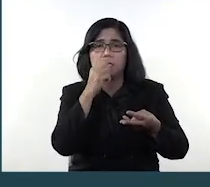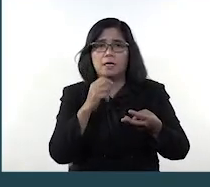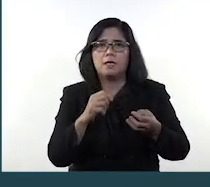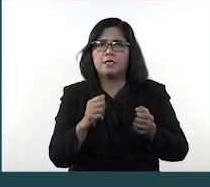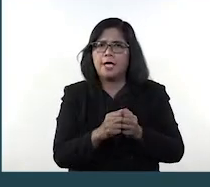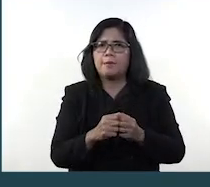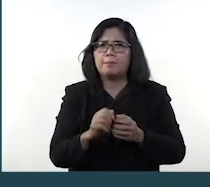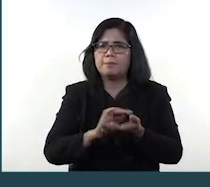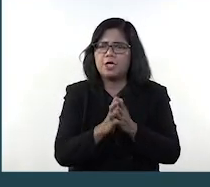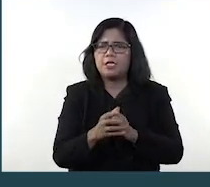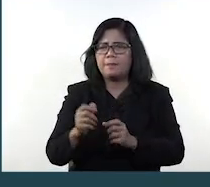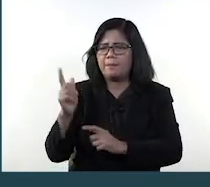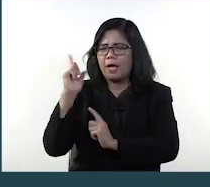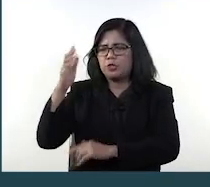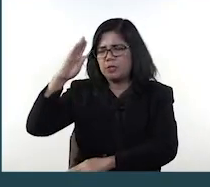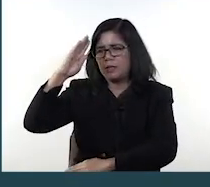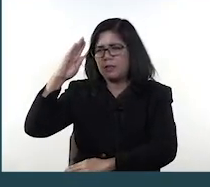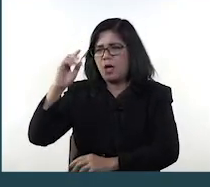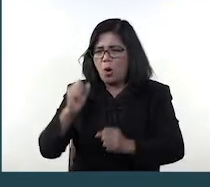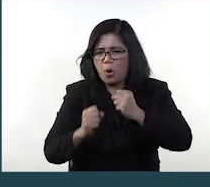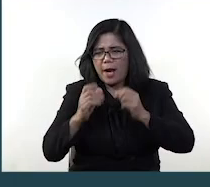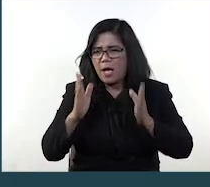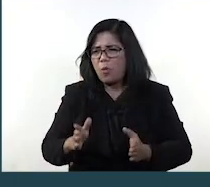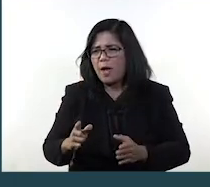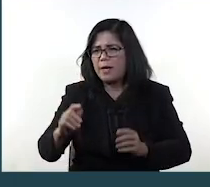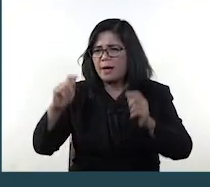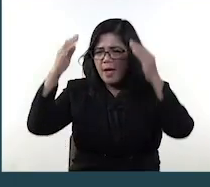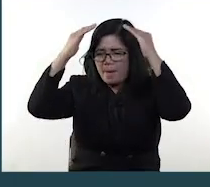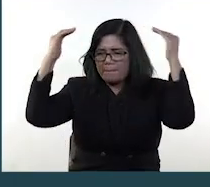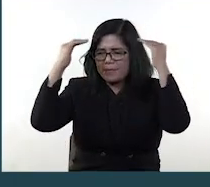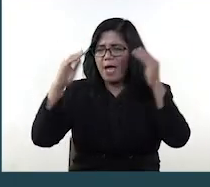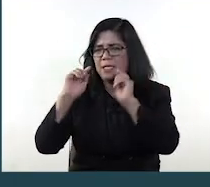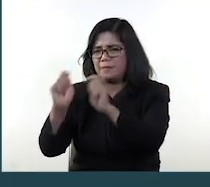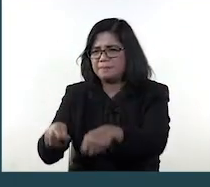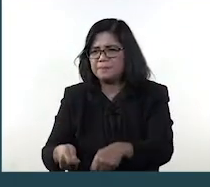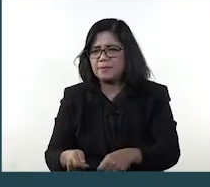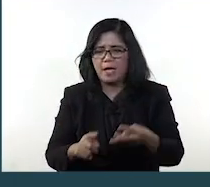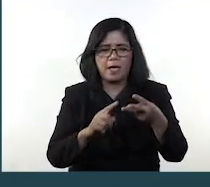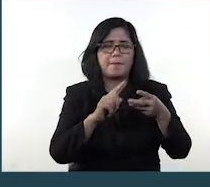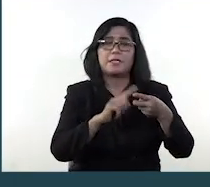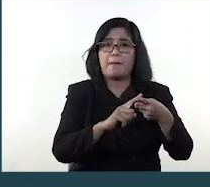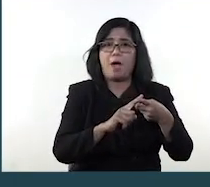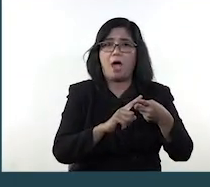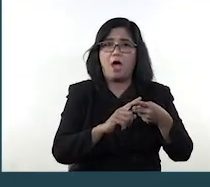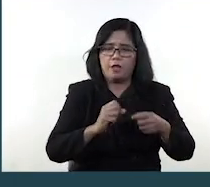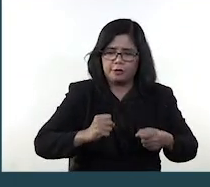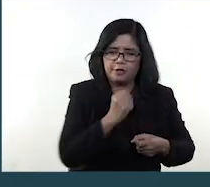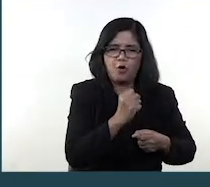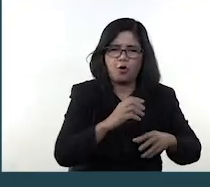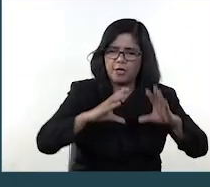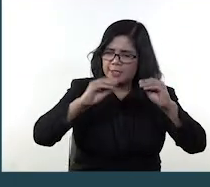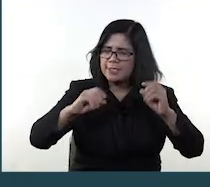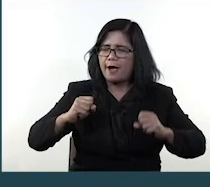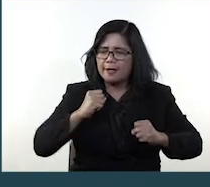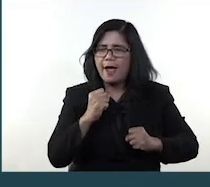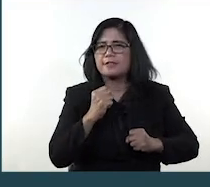Hai olahragawan Hai dan juga Hai yang pertama gir terbiasa terdorong untuk kerja